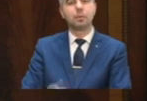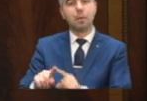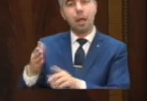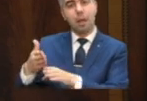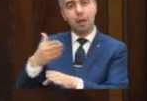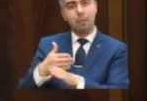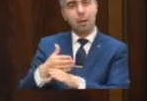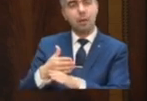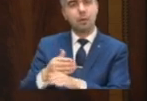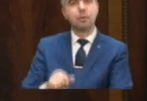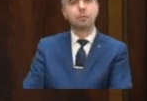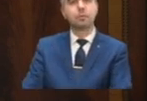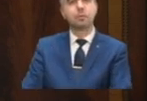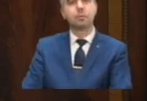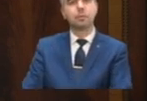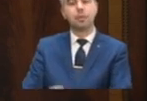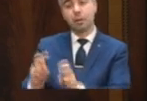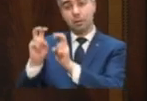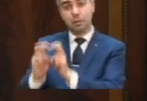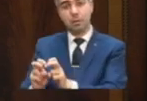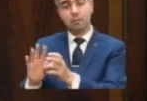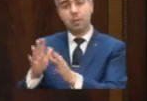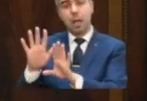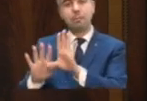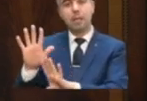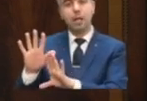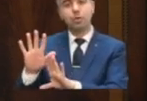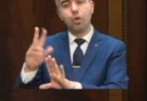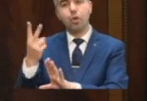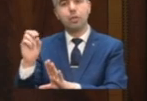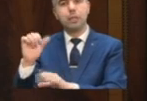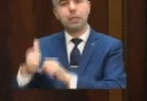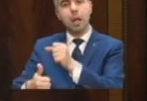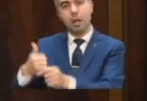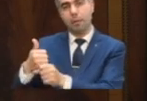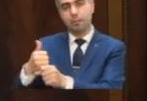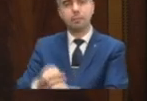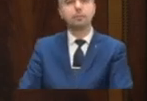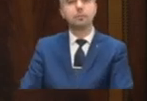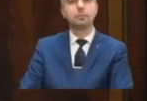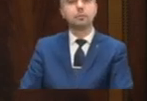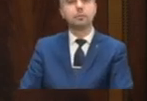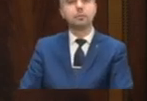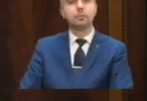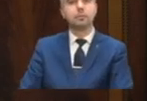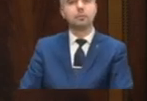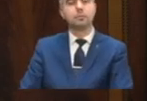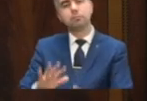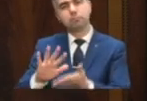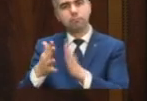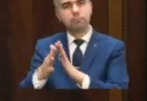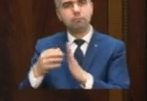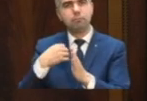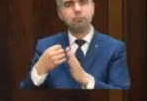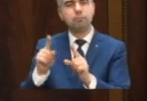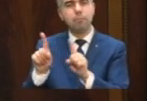السابق هو أدنى مستوى لها منذ تقريبا 15-20 سنة. في هذا الجانب أيضا ما غير نقوم بواحد المقارنة مع